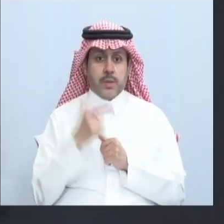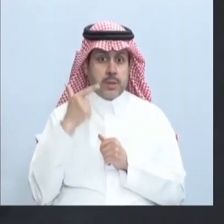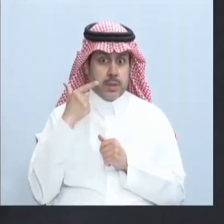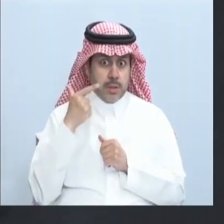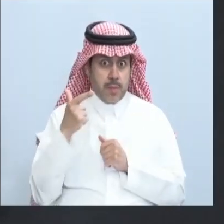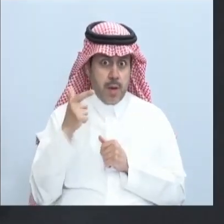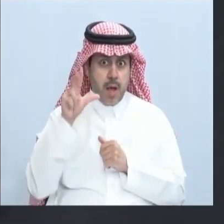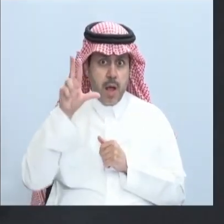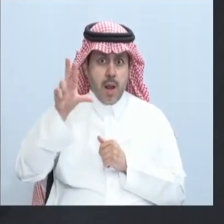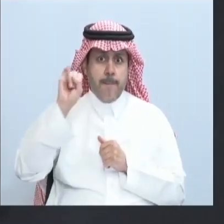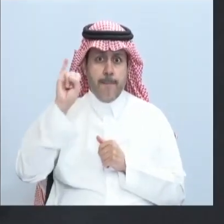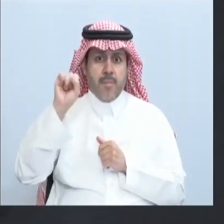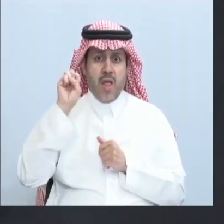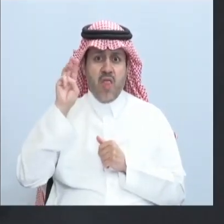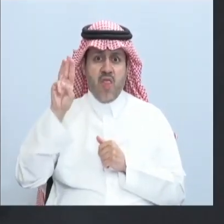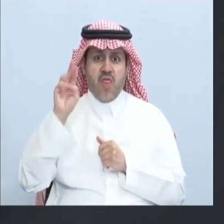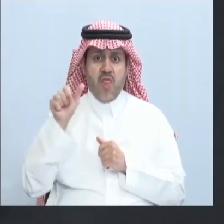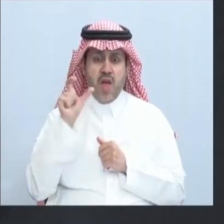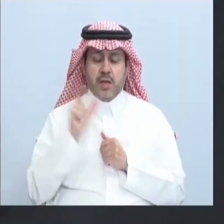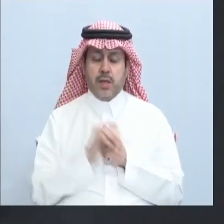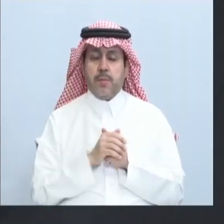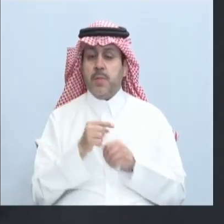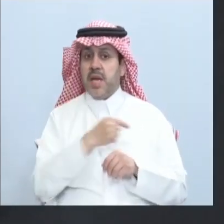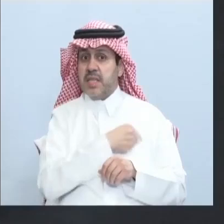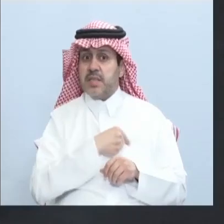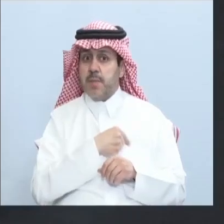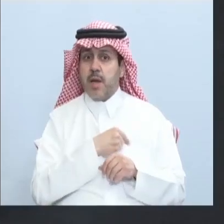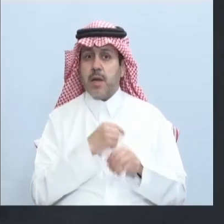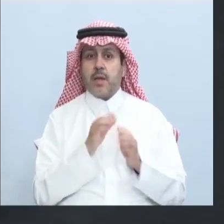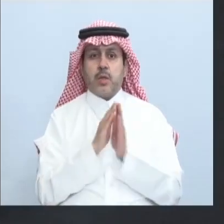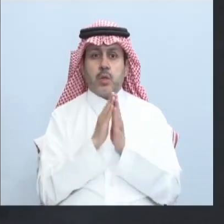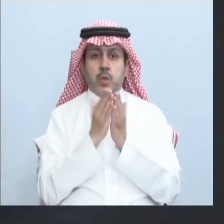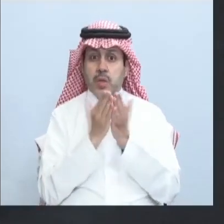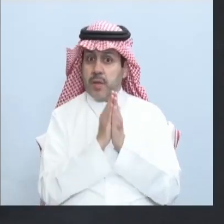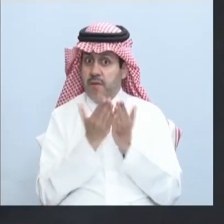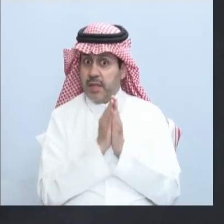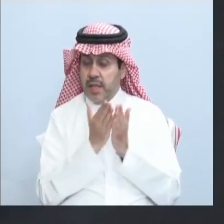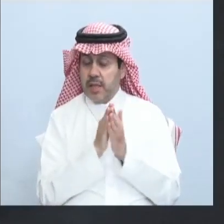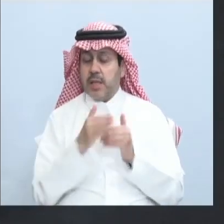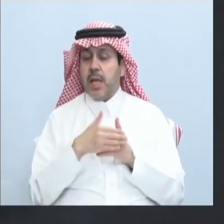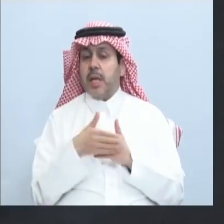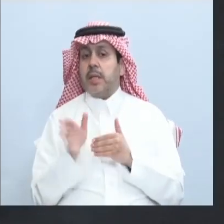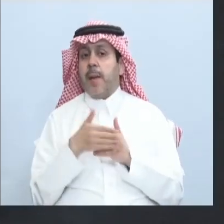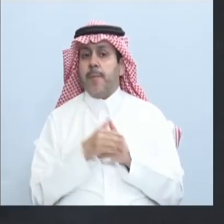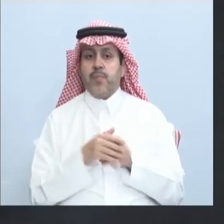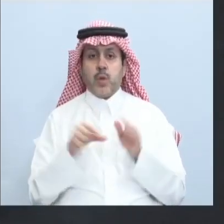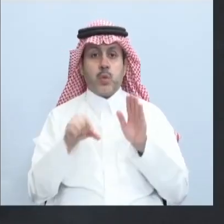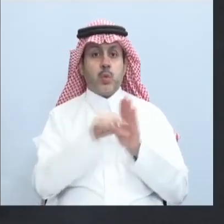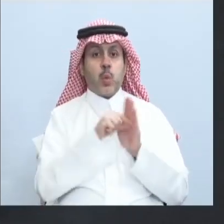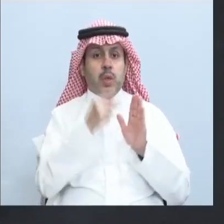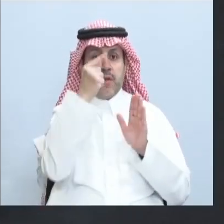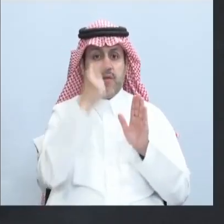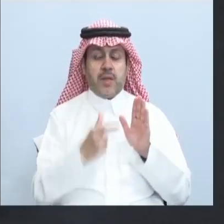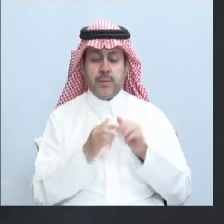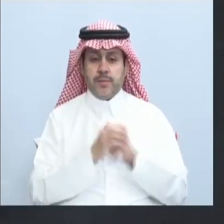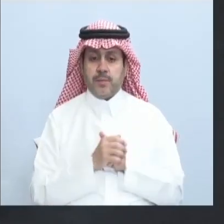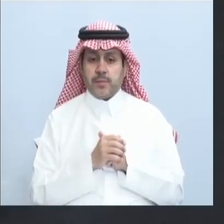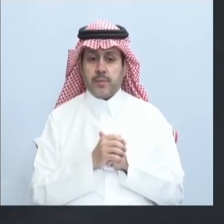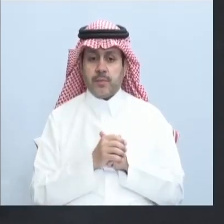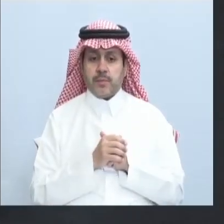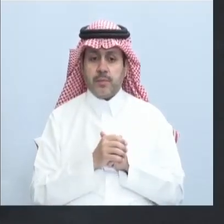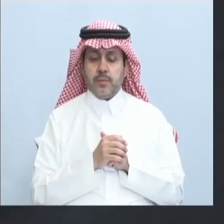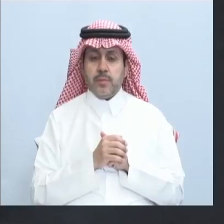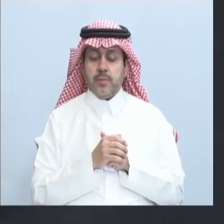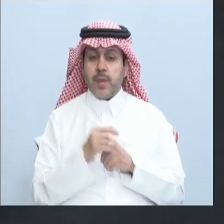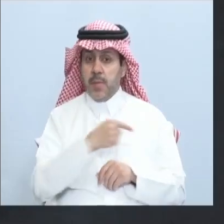اسماء ماذا من اسماء فاتحه الكتاب من اسماء الفاتحه السبع المثاني من